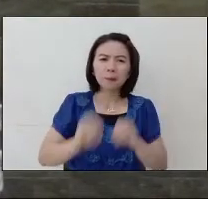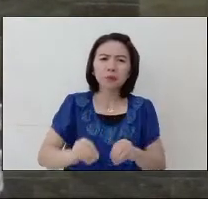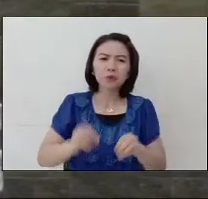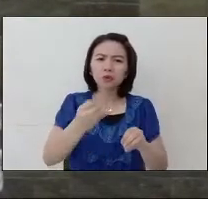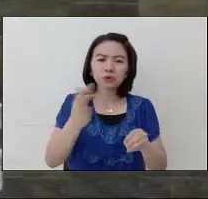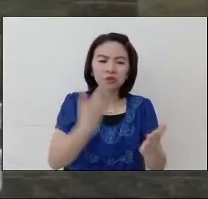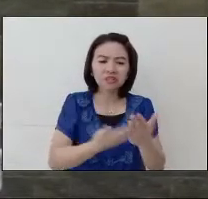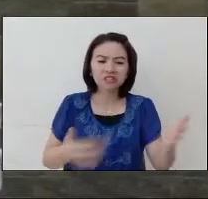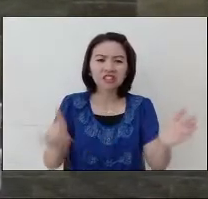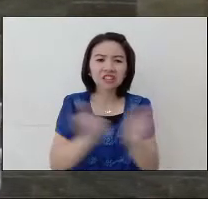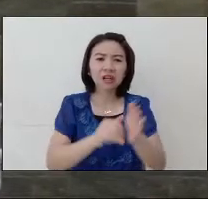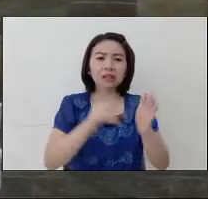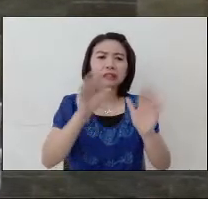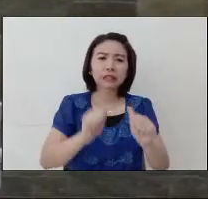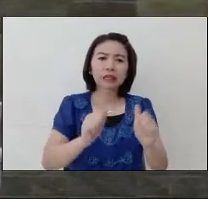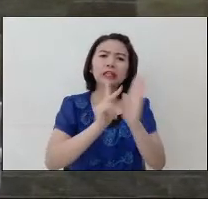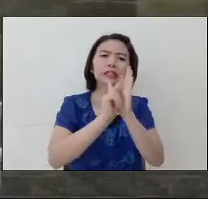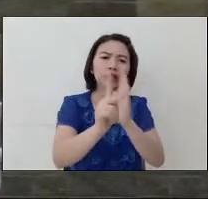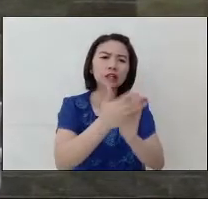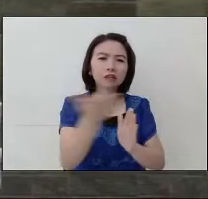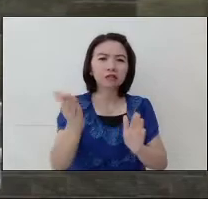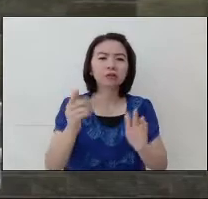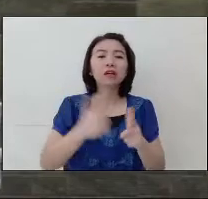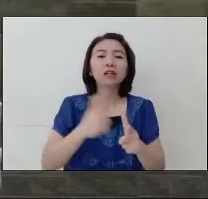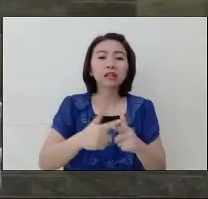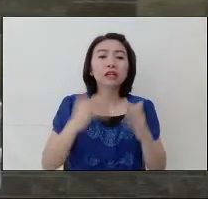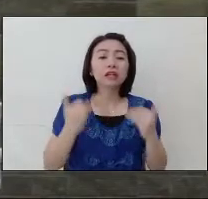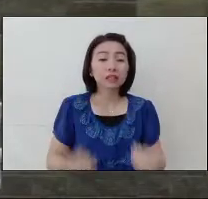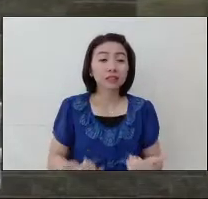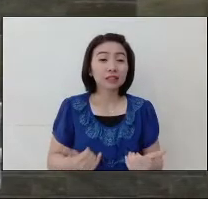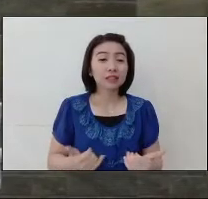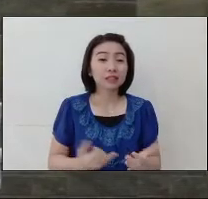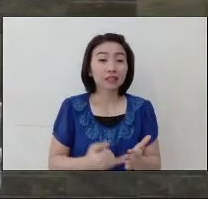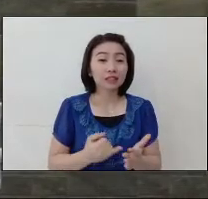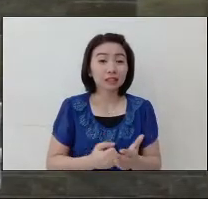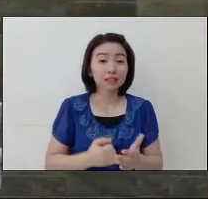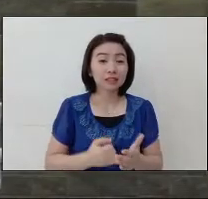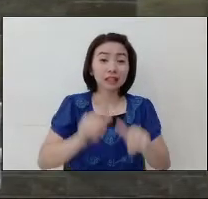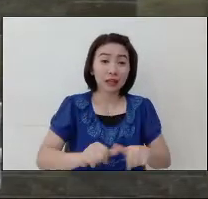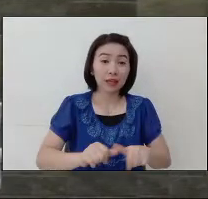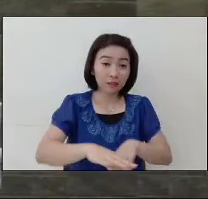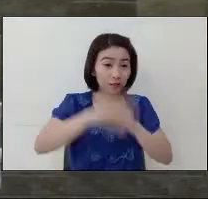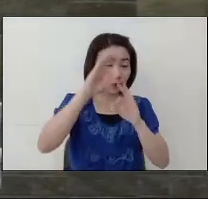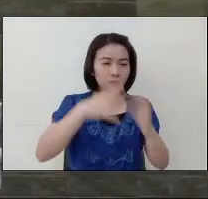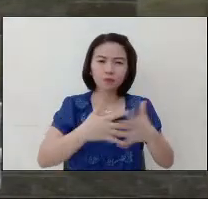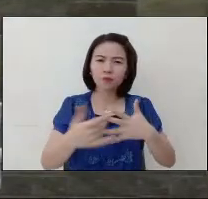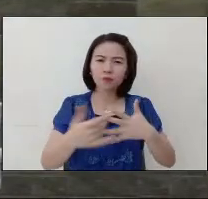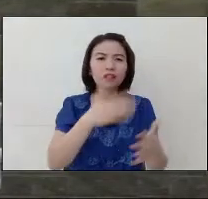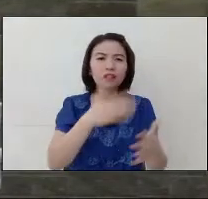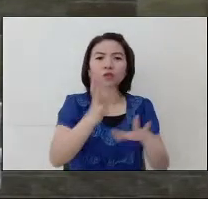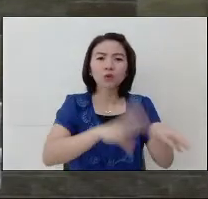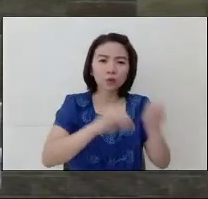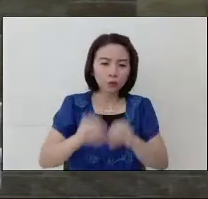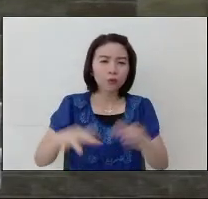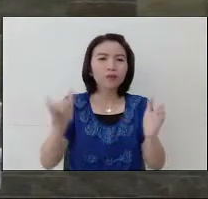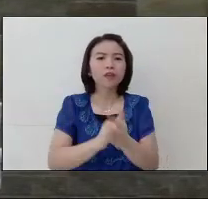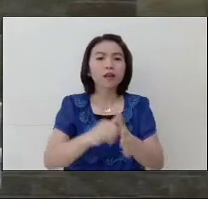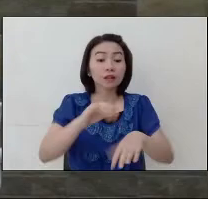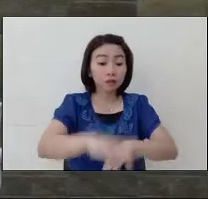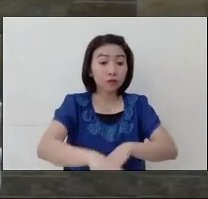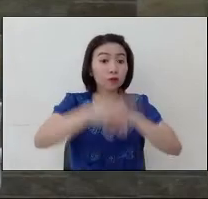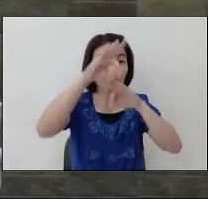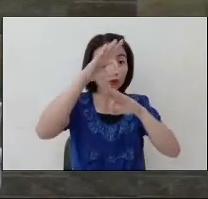yan ay aapaw. You see that? Lahat ng mga soda na yan, ano man ang ilagay nyo po dyan, mga kapatid, yun ang aapaw. If you